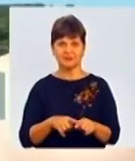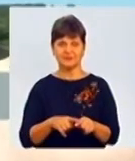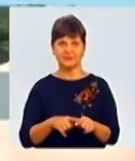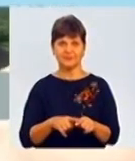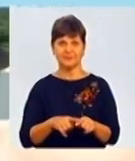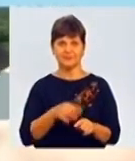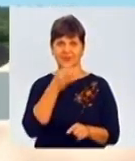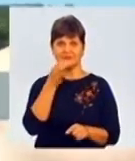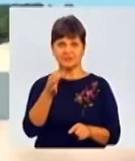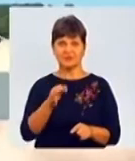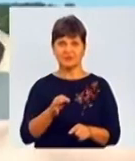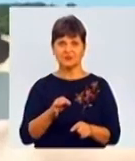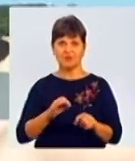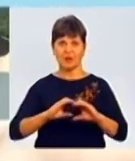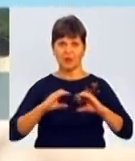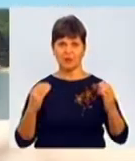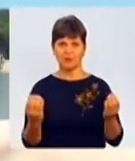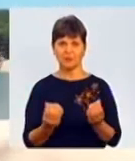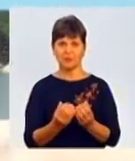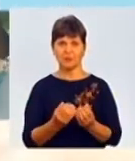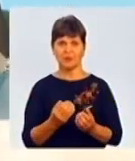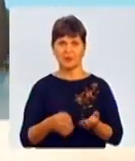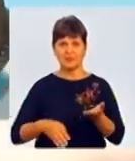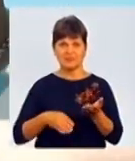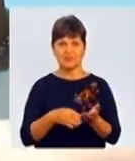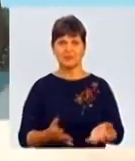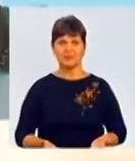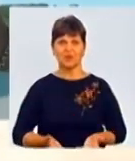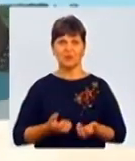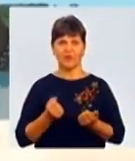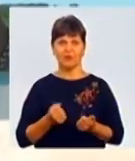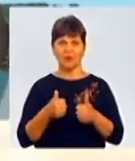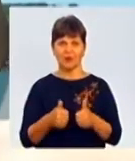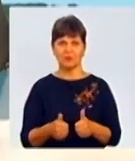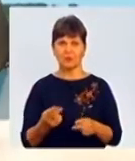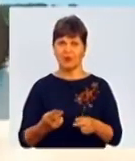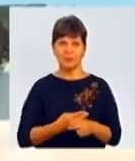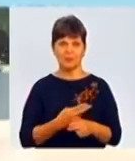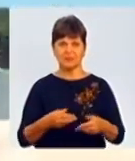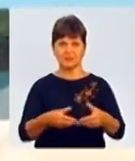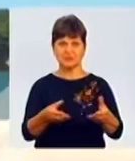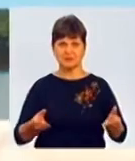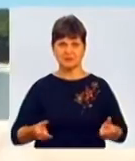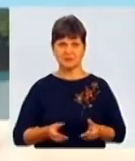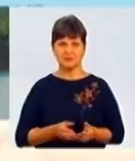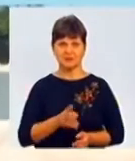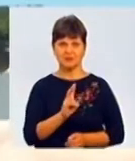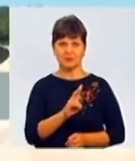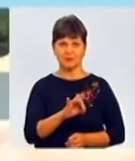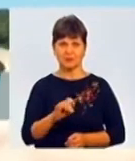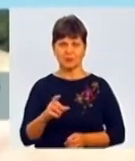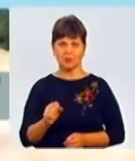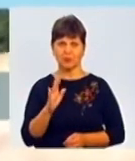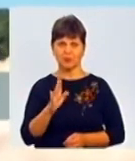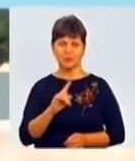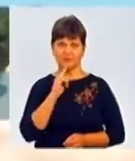сказати, гарний засіб рятування, тому що без них дуже важко. А коли, наприклад, якщо буде судорога, то навіть і